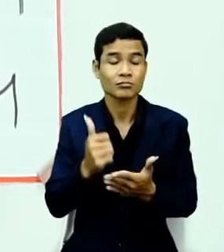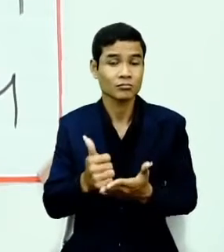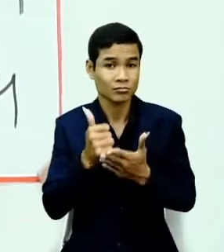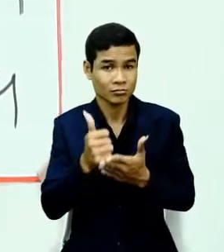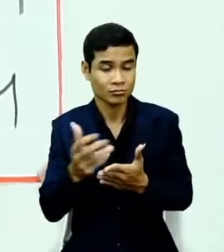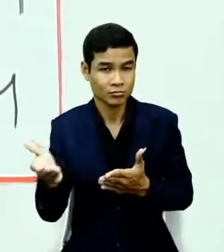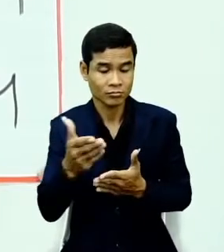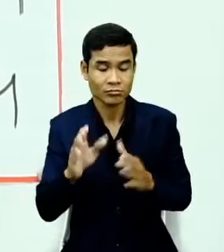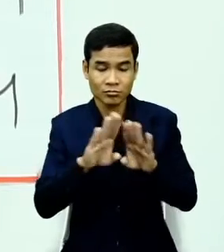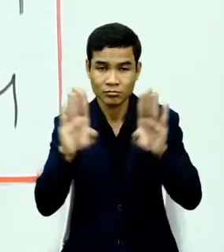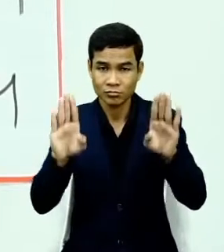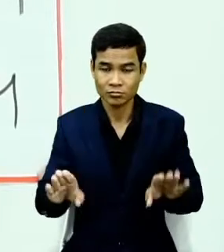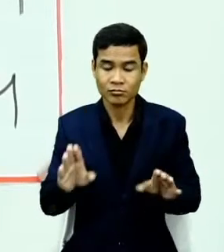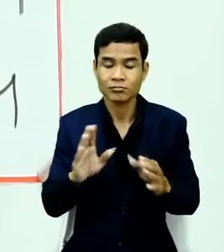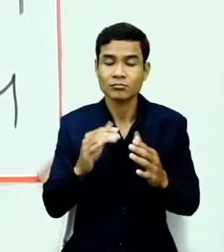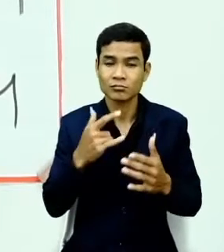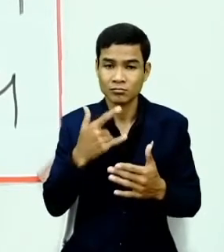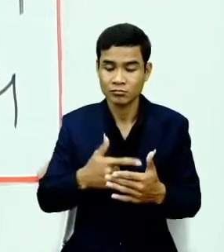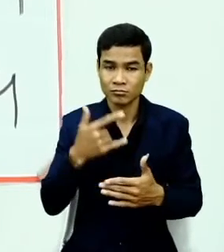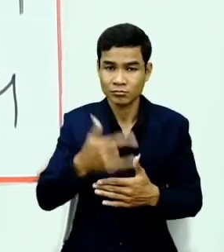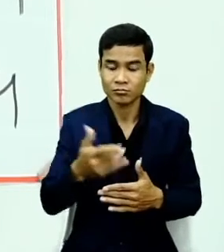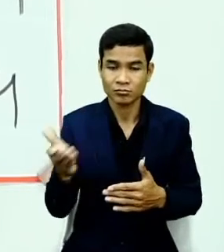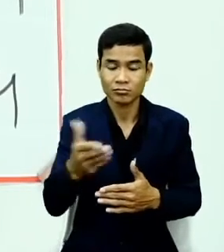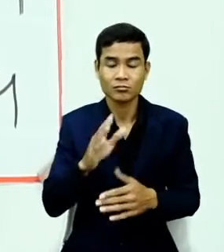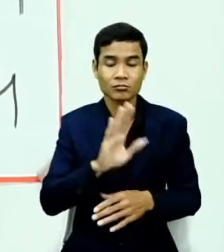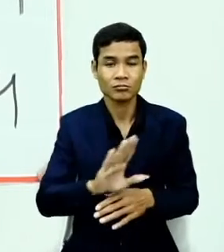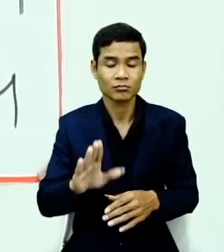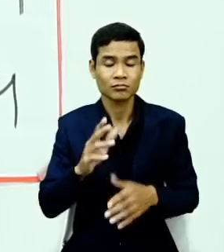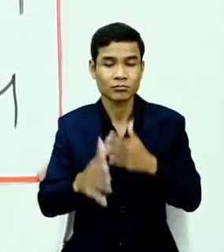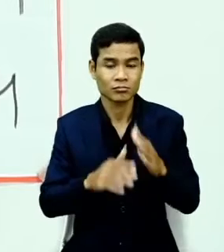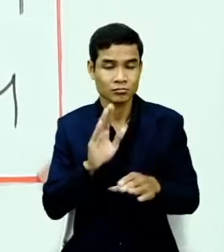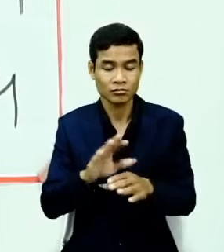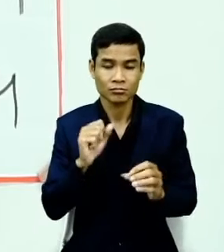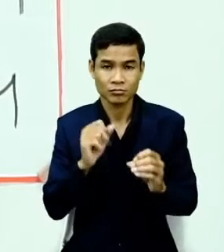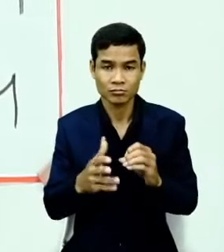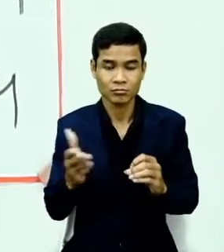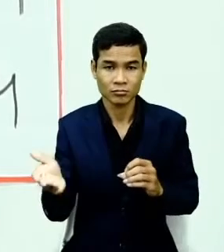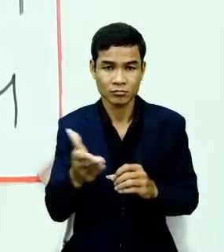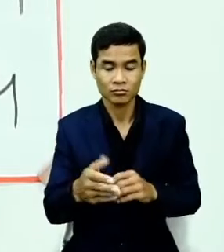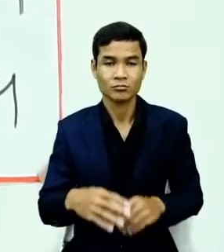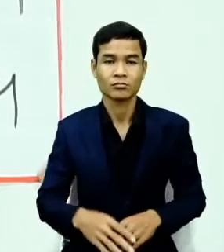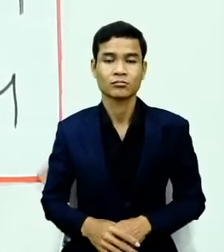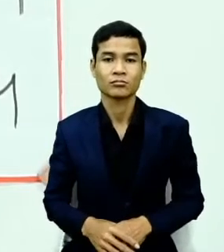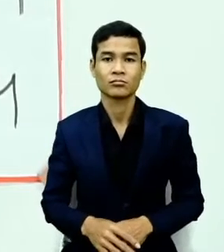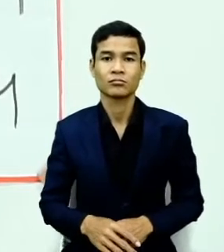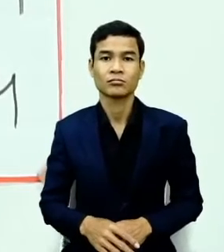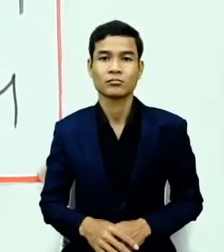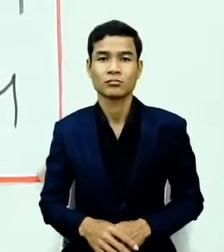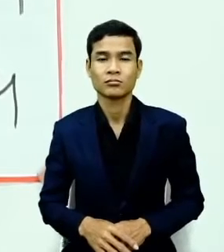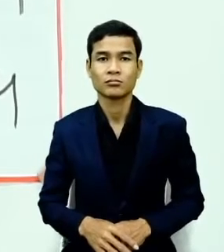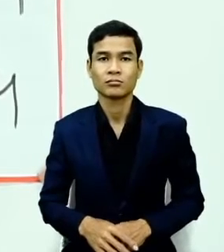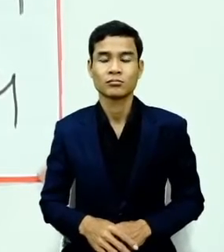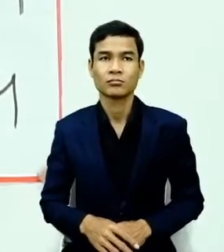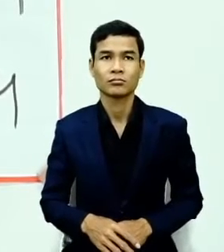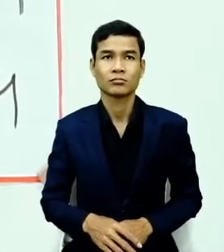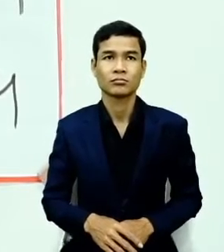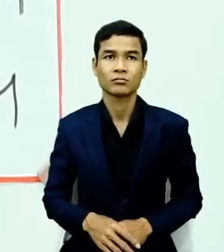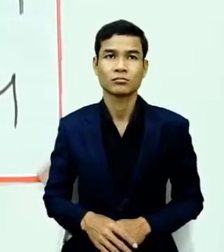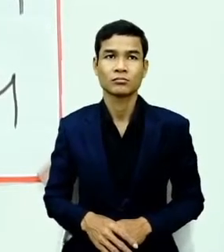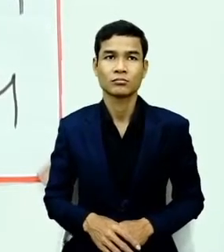ន្តបន្ទាប់នេះជួយកូនទាំងអស់គ្នាចាប់ផ្ដើមអានអត្ថបទដោយខ្លួនឯងចាប់ផ្ដើមអាន